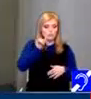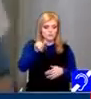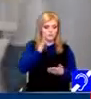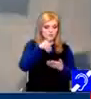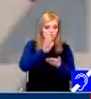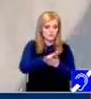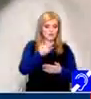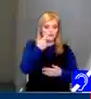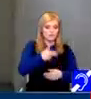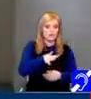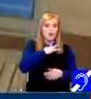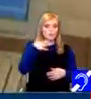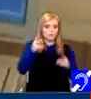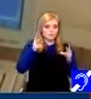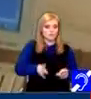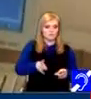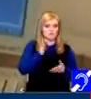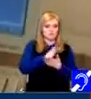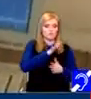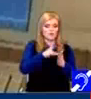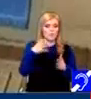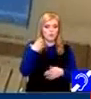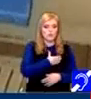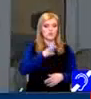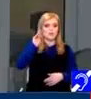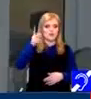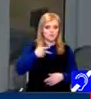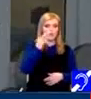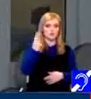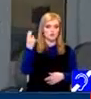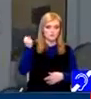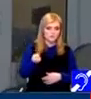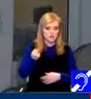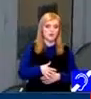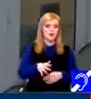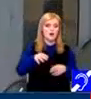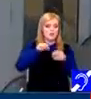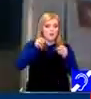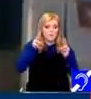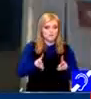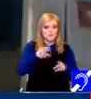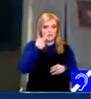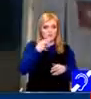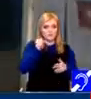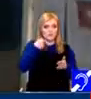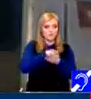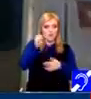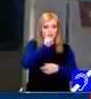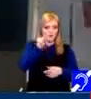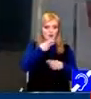cu gripă. Cele mai multe victime sunt din București, Iași și Constanța. Pericolul gripei se va menține până luna